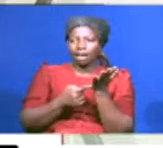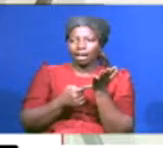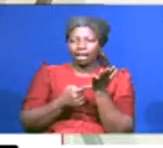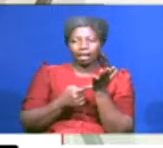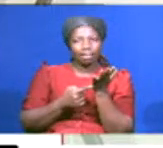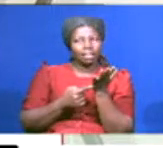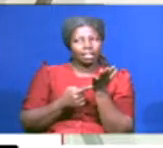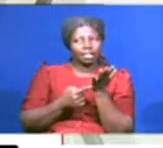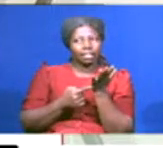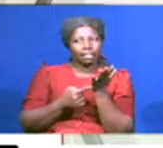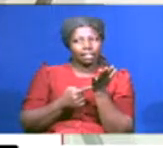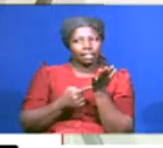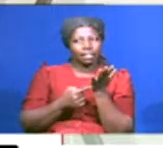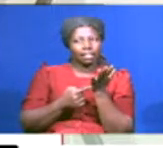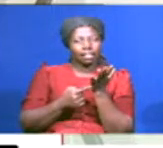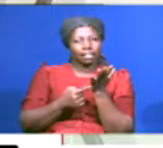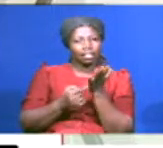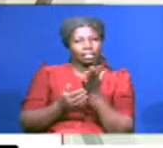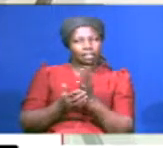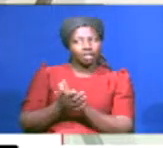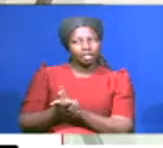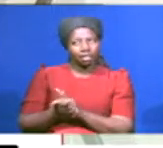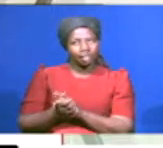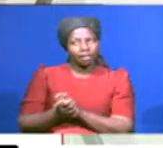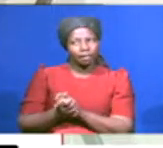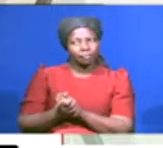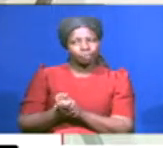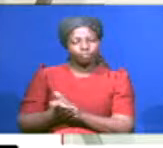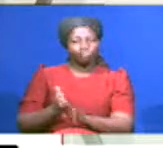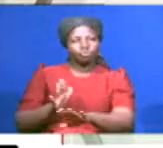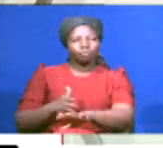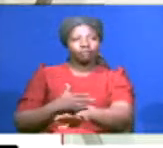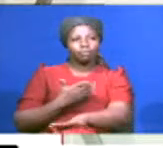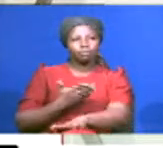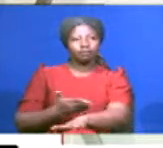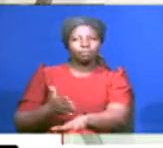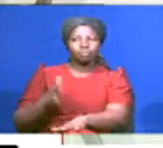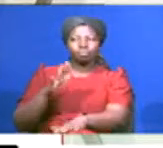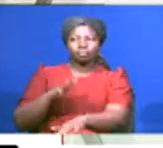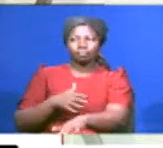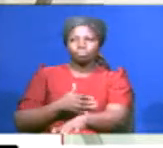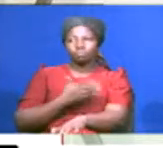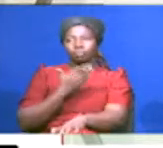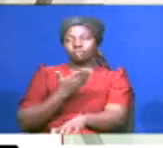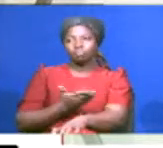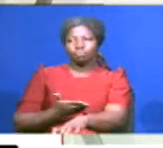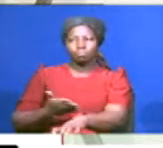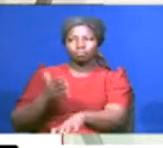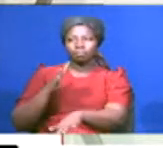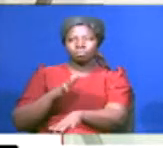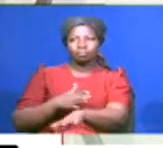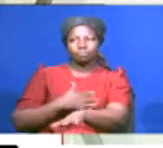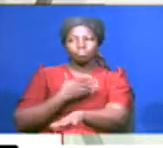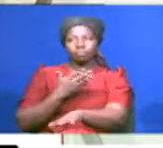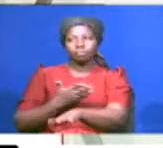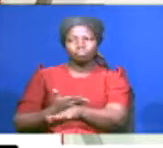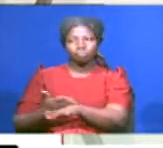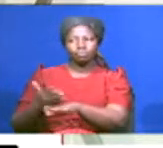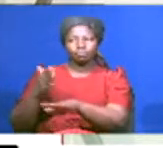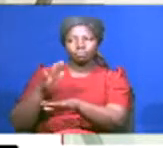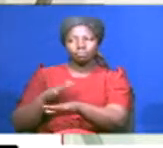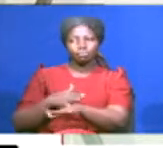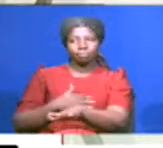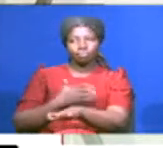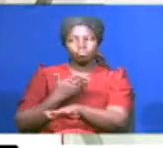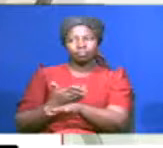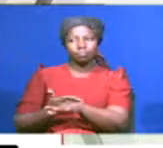hao, na mrogu wa vele mwasinda. Wadabda veke moko hao, na mrogu wa vele mwasinda. Biko